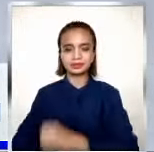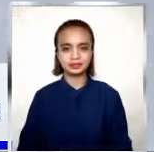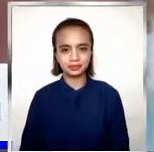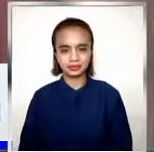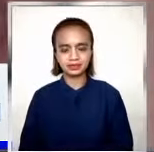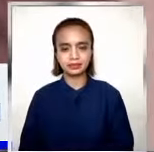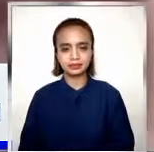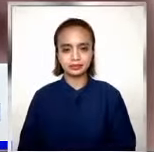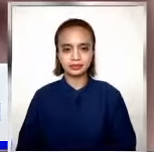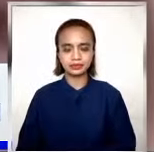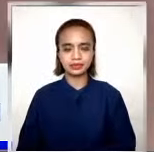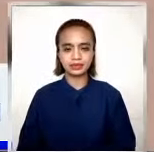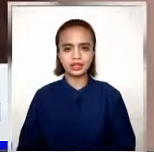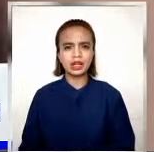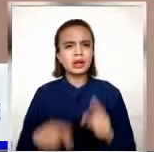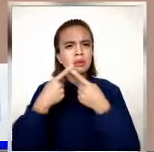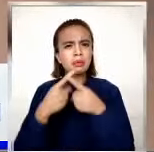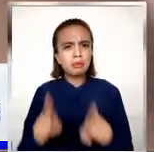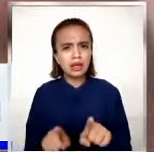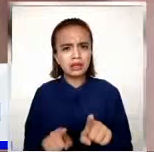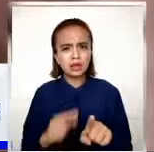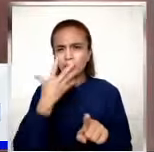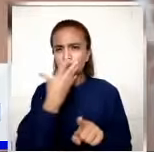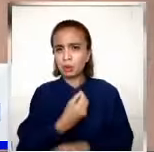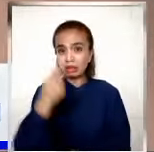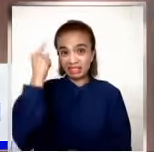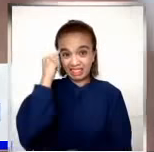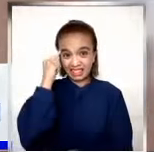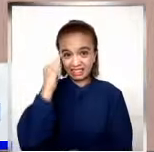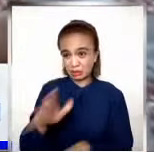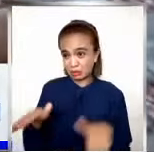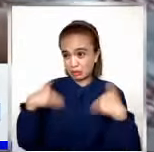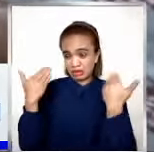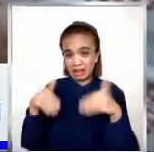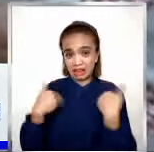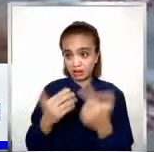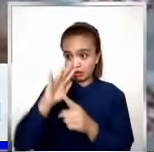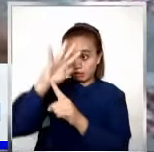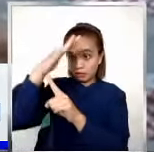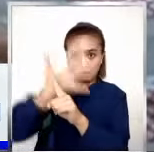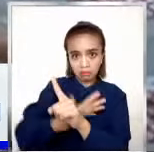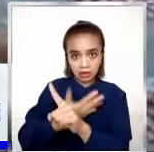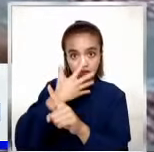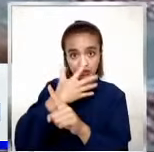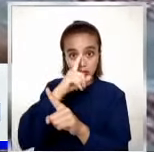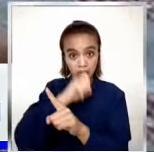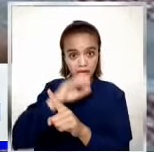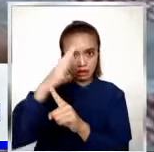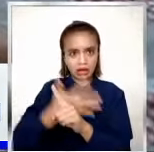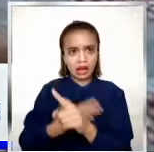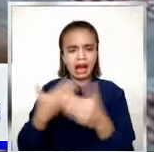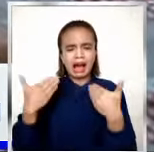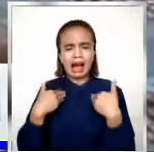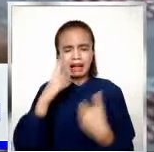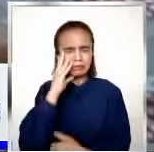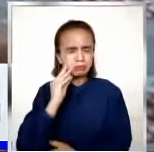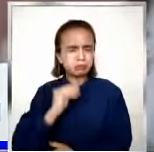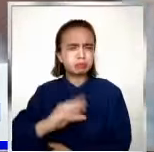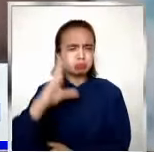Ngunit sinong mag-aakala na sa murang edad na 5 buwan, may mabigat na siyang pinagdaanan.